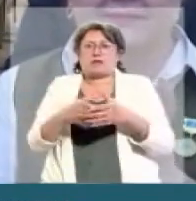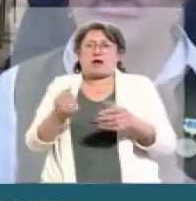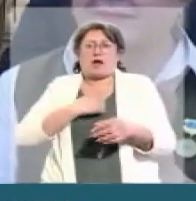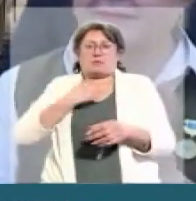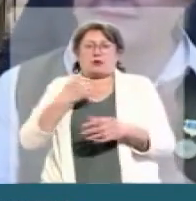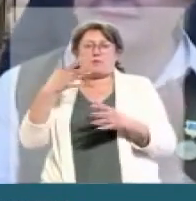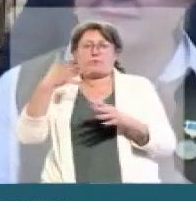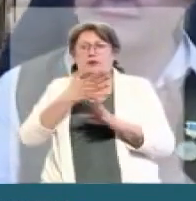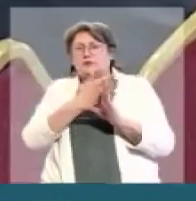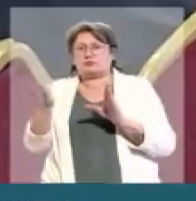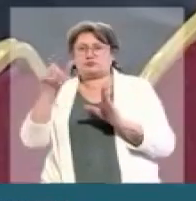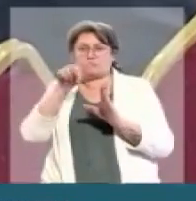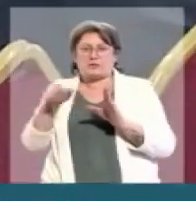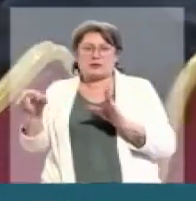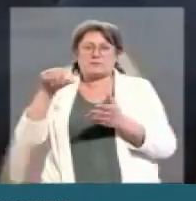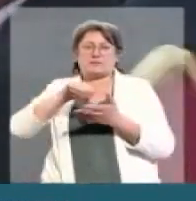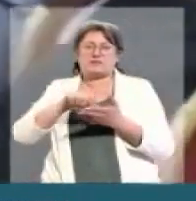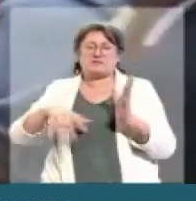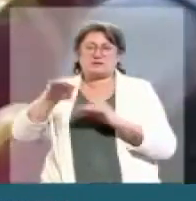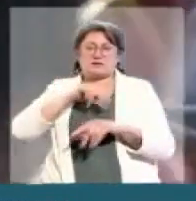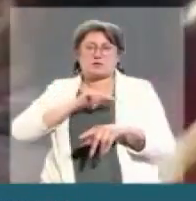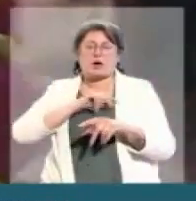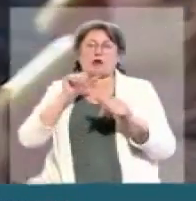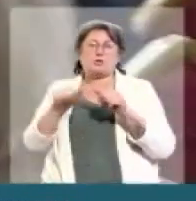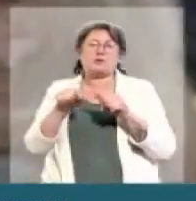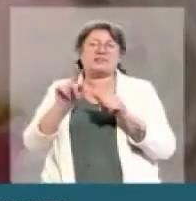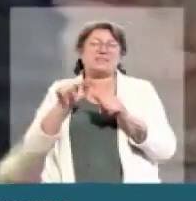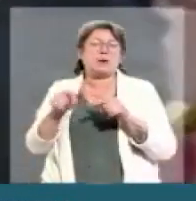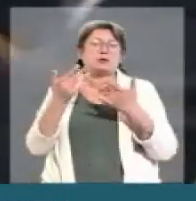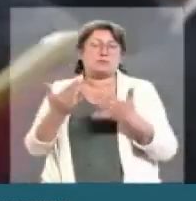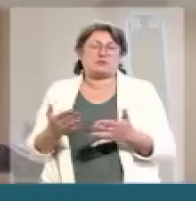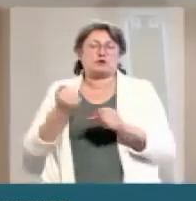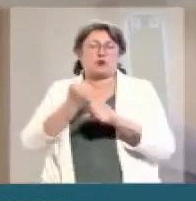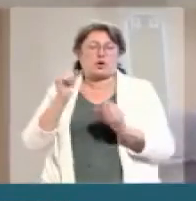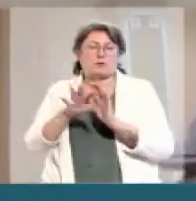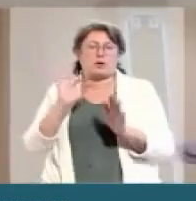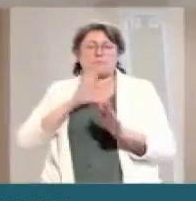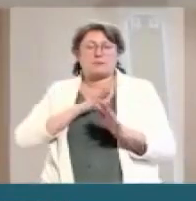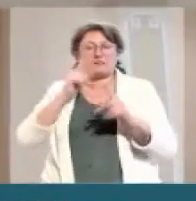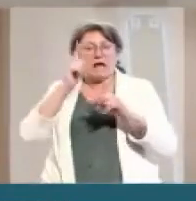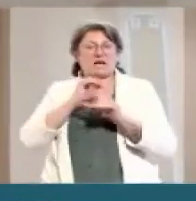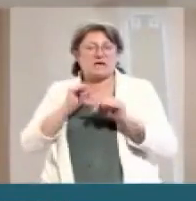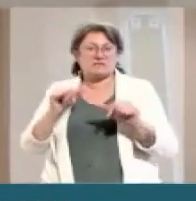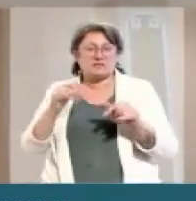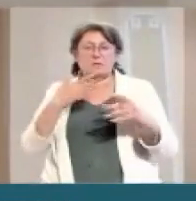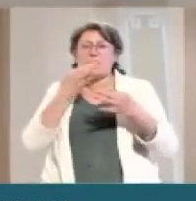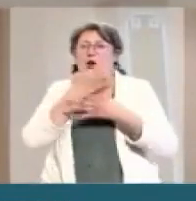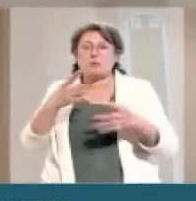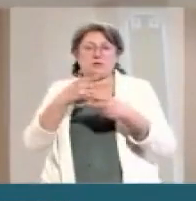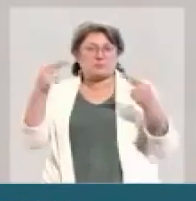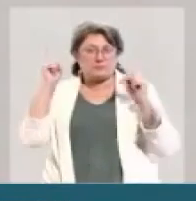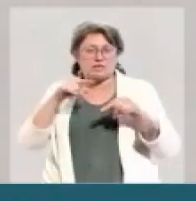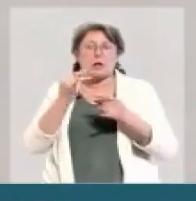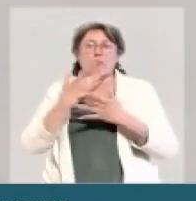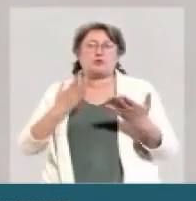более 5000 человек. Представителям этой сферы сегодня особые требования и строгий отбор – быть всесторонне развитым и политически